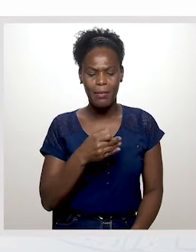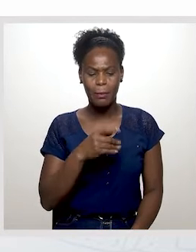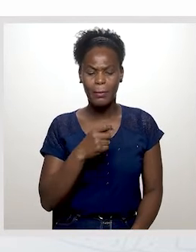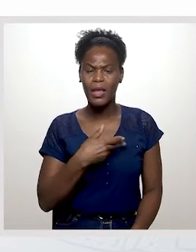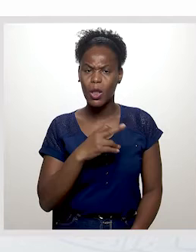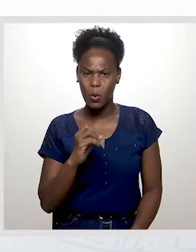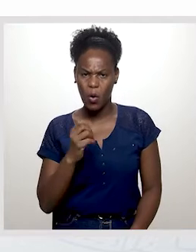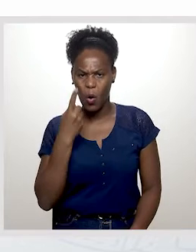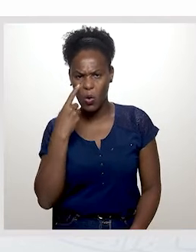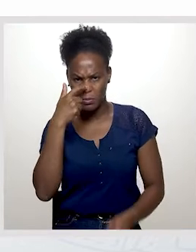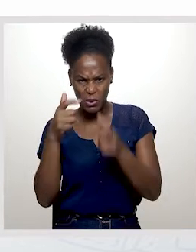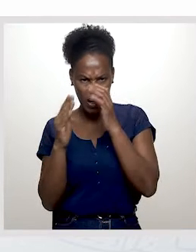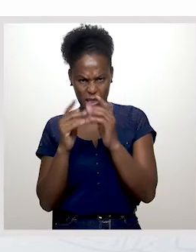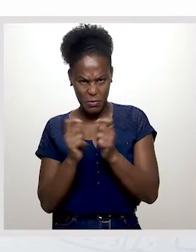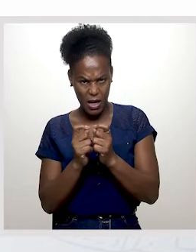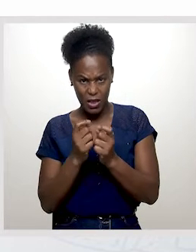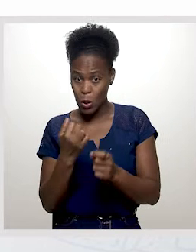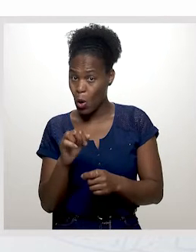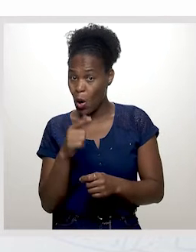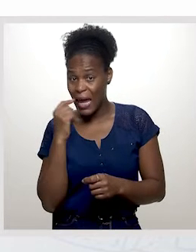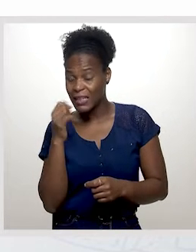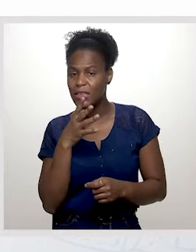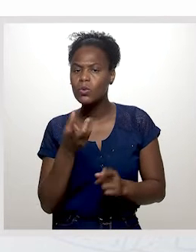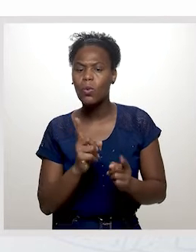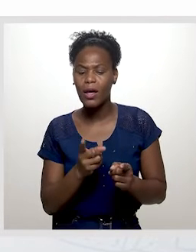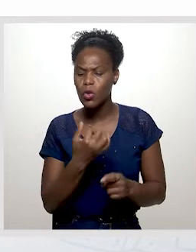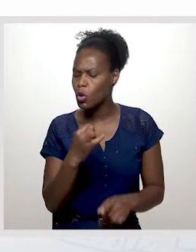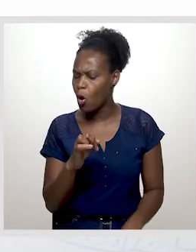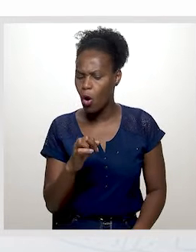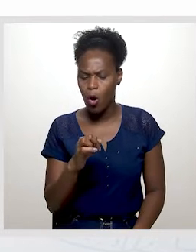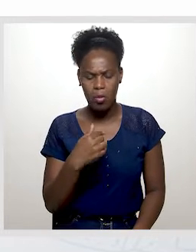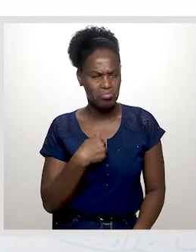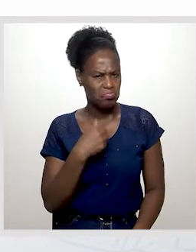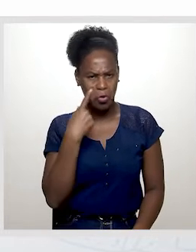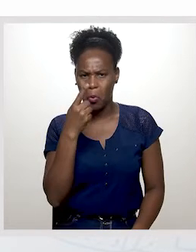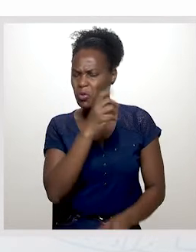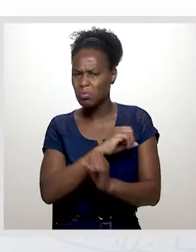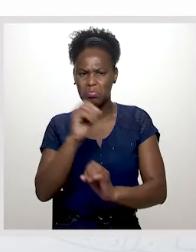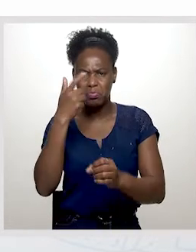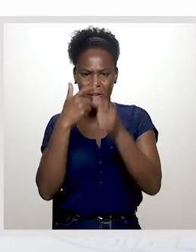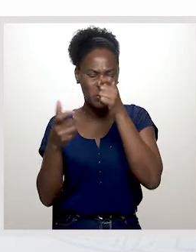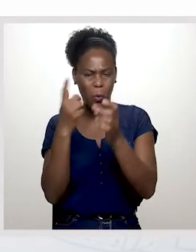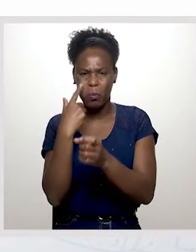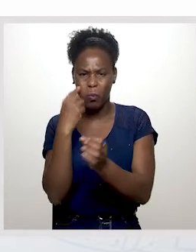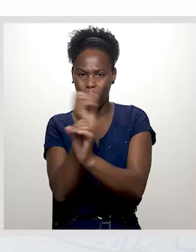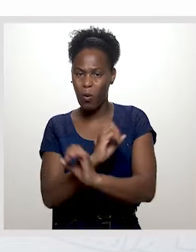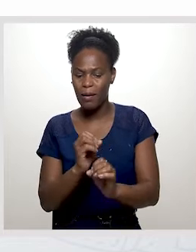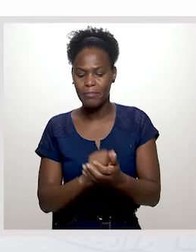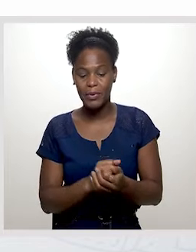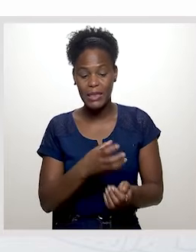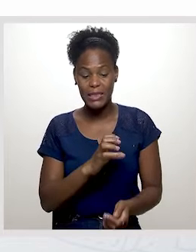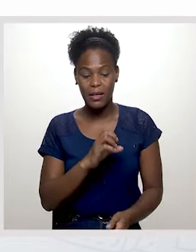voisins. C'est faux. Qu'est-ce qu'il dit? Non, je ne connais personne. Finalement,